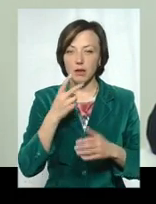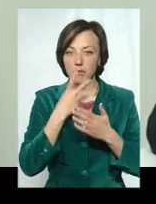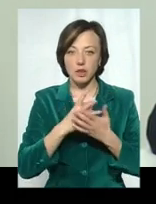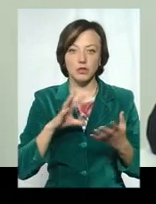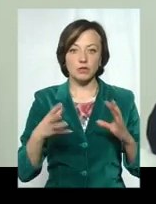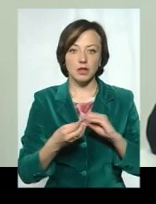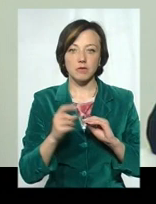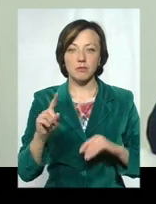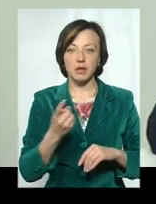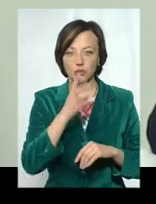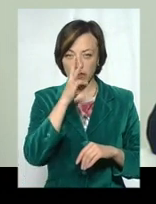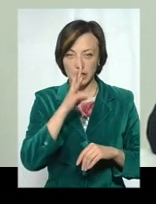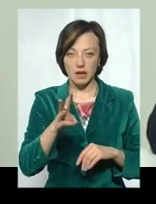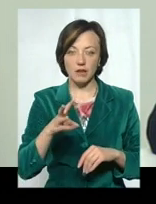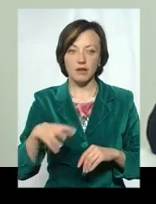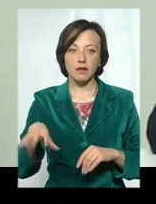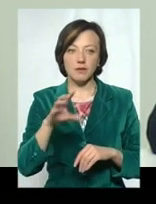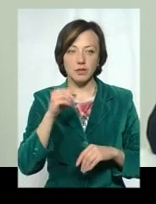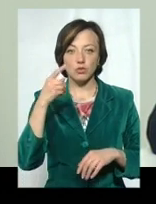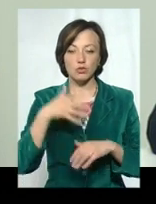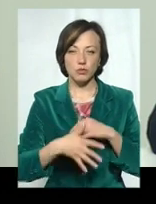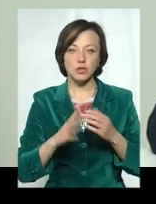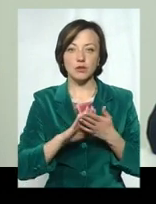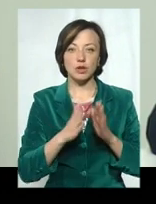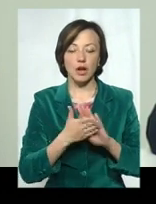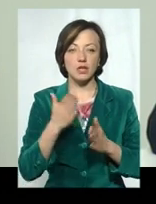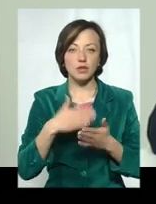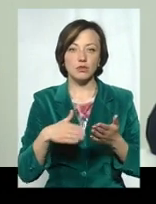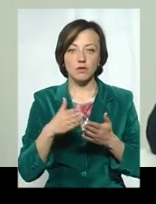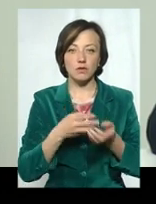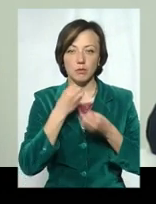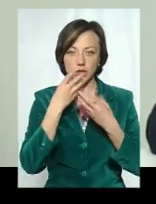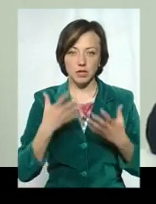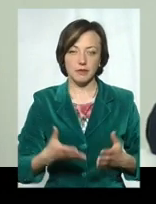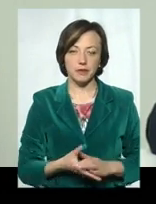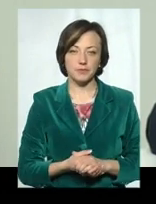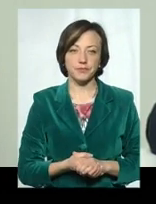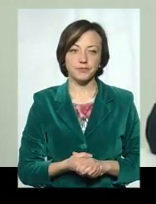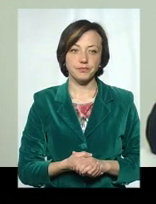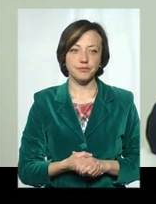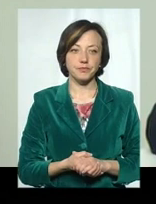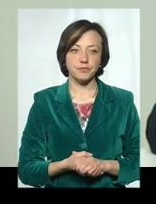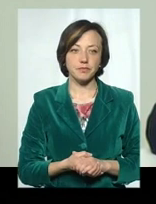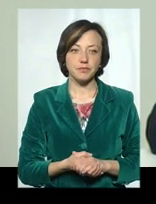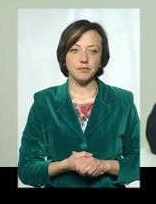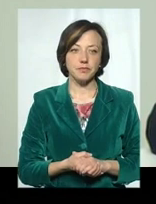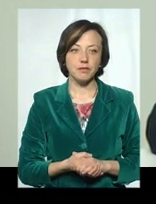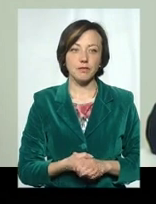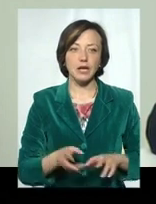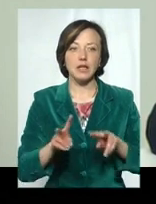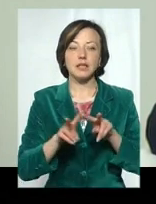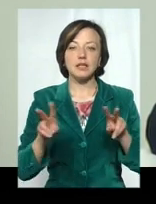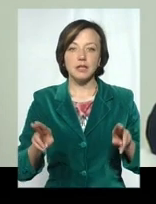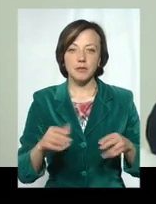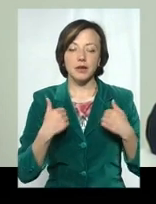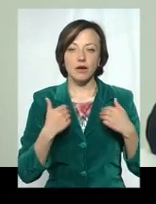результат першого кварталу, і всі просто зрозуміють, що ситуація зовсім позитивна. Те ж саме я готовий запропонувати і в пенсійній